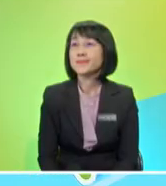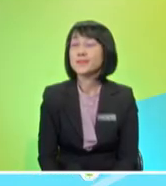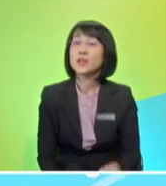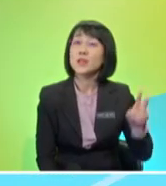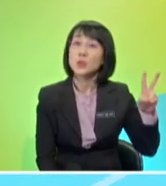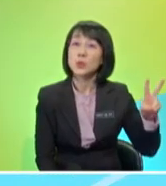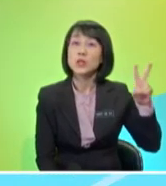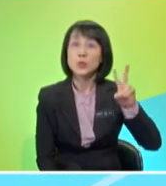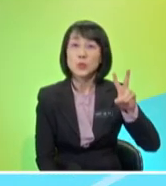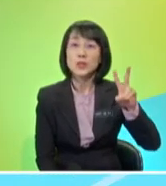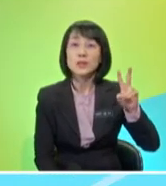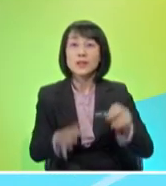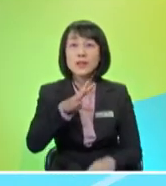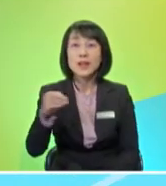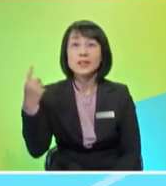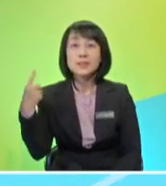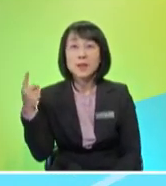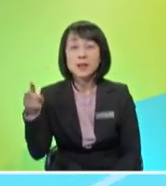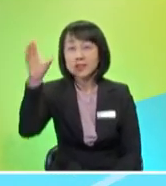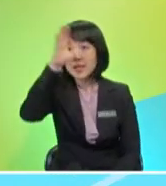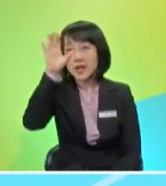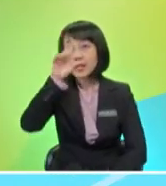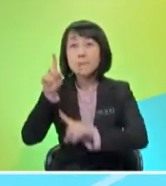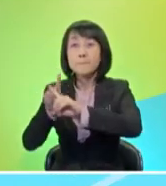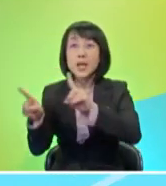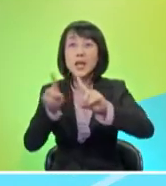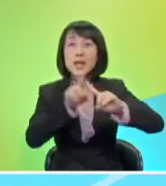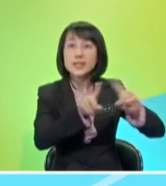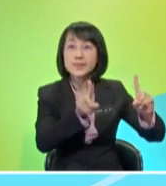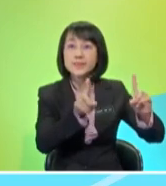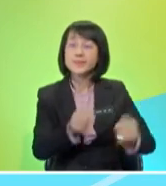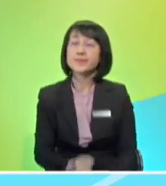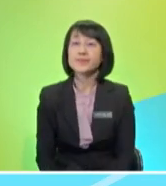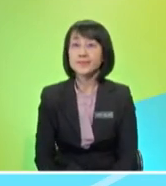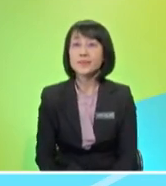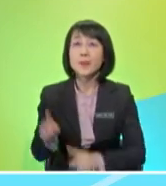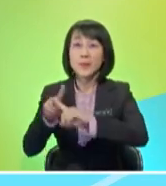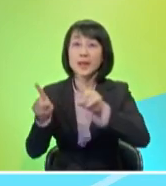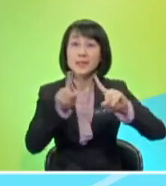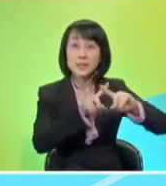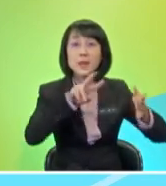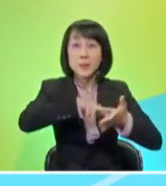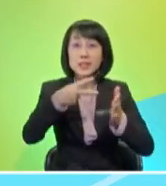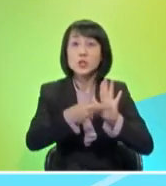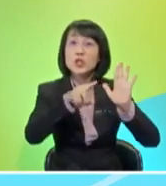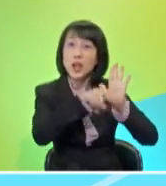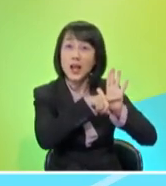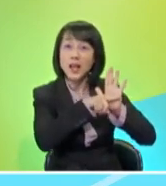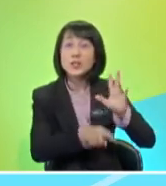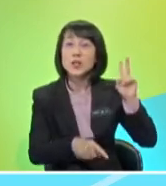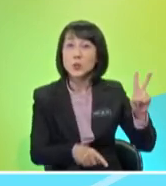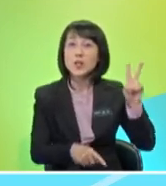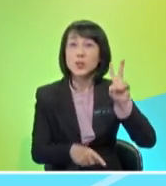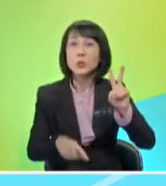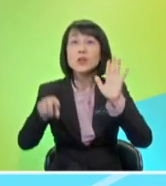22 dan 11. Dan 11. Murid-murid lain boleh juga mencuba supaya kita dapat menguji kefahaman kita. Tadi kita